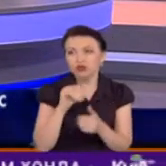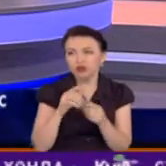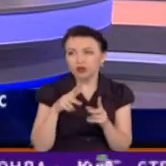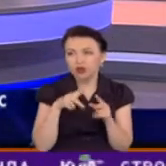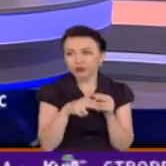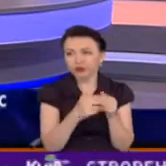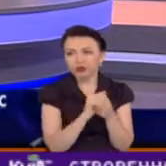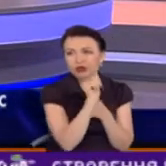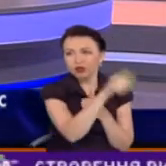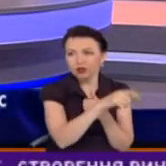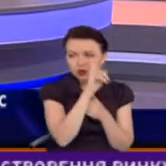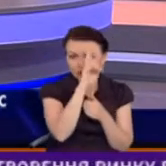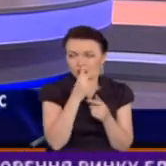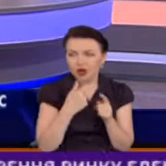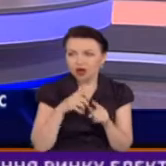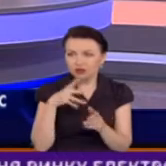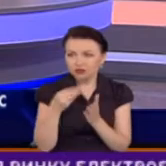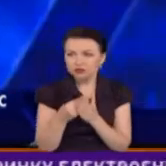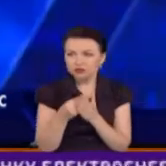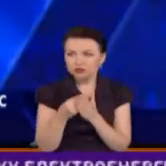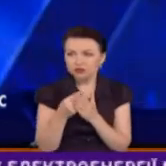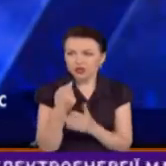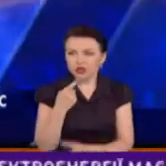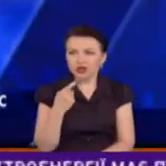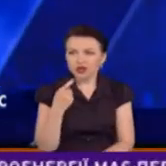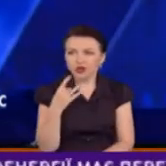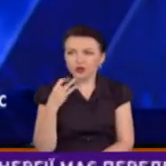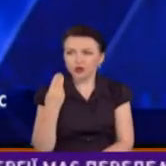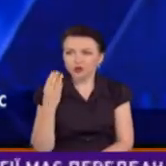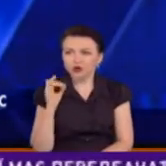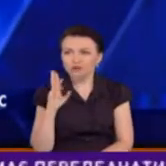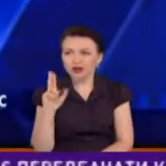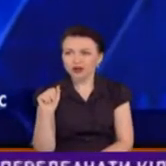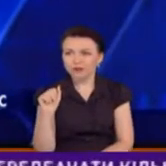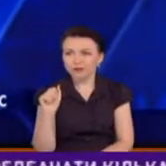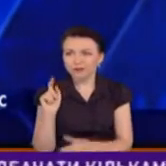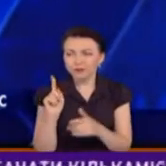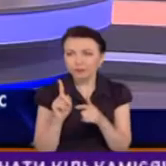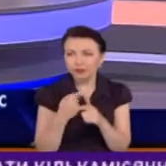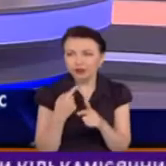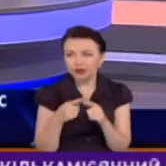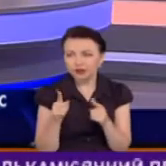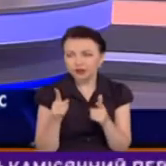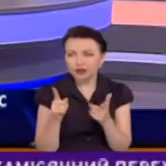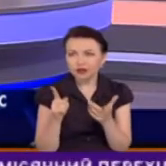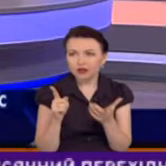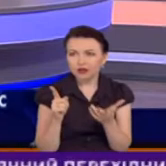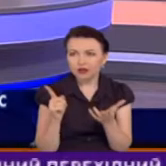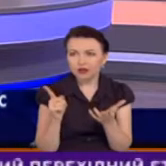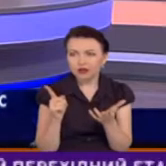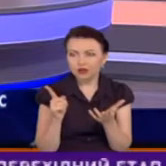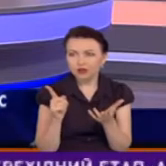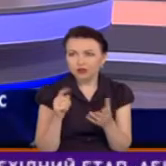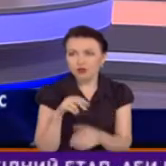Не забудовником, за проєктом, а хрущівка, яка від'єдналася. Ну, не хрущівка, а панелька. Панелька. Ну, яка